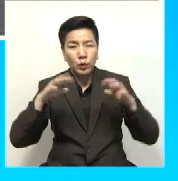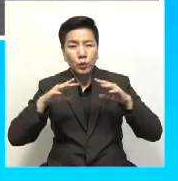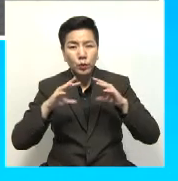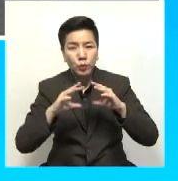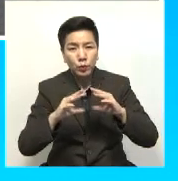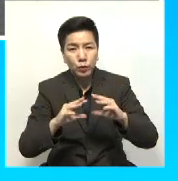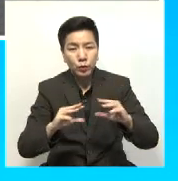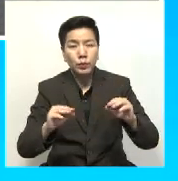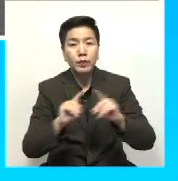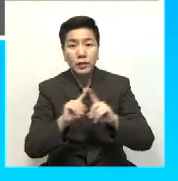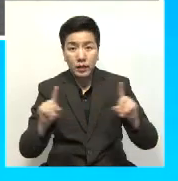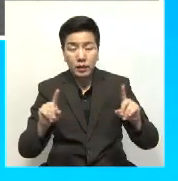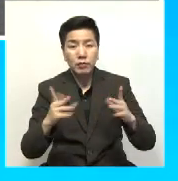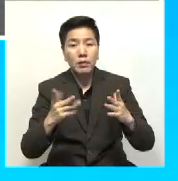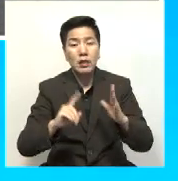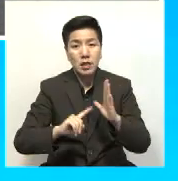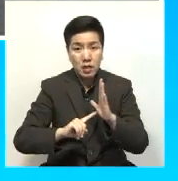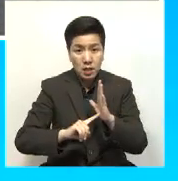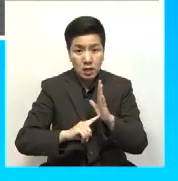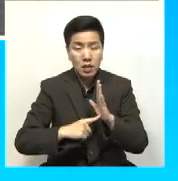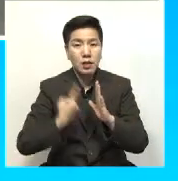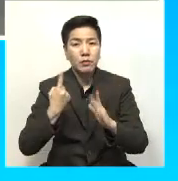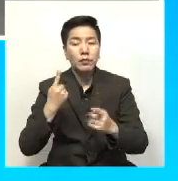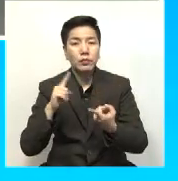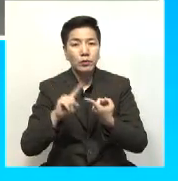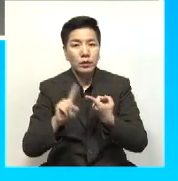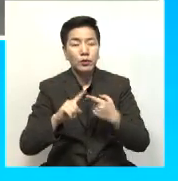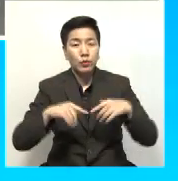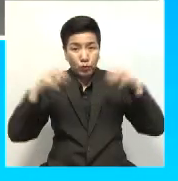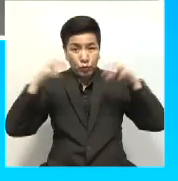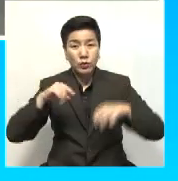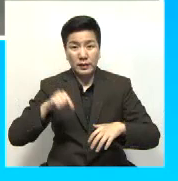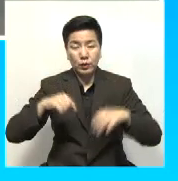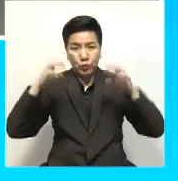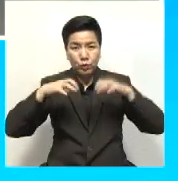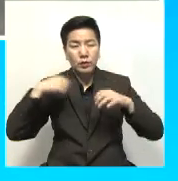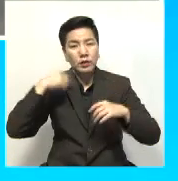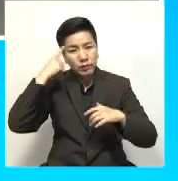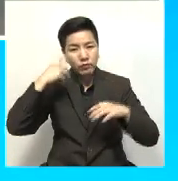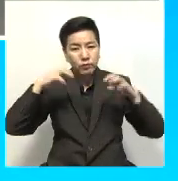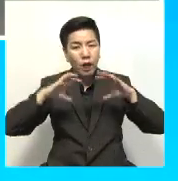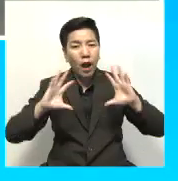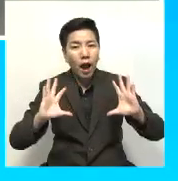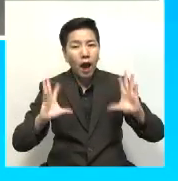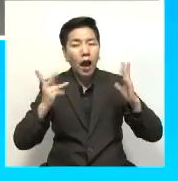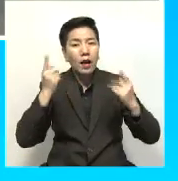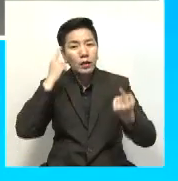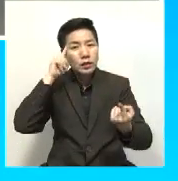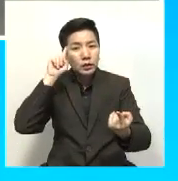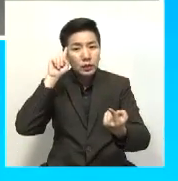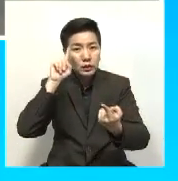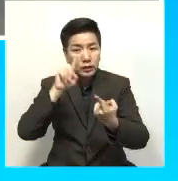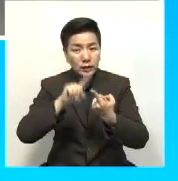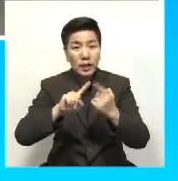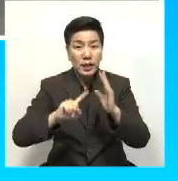แล้วก็จะเริ่มไปฝนนี้นะฮะมันจะหายไปจนกระทั่ง